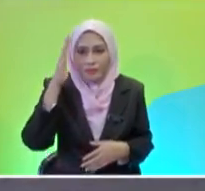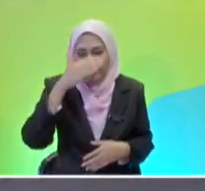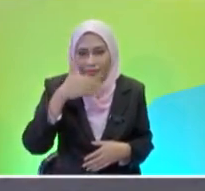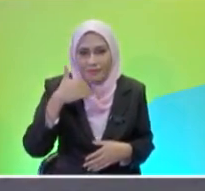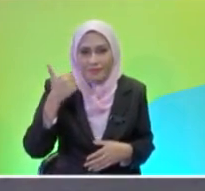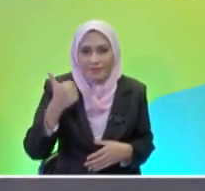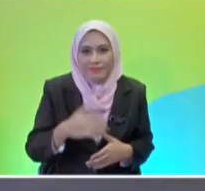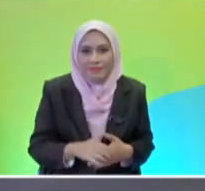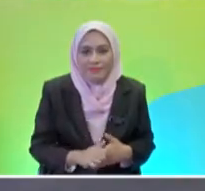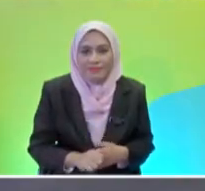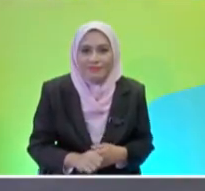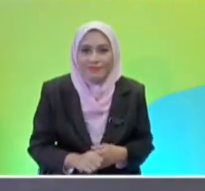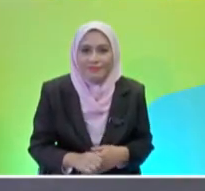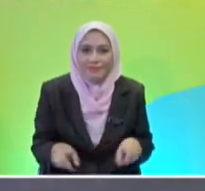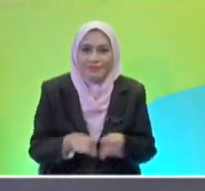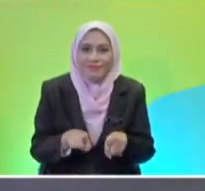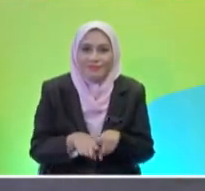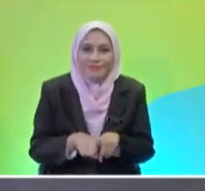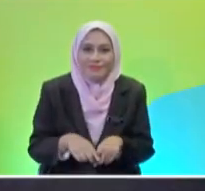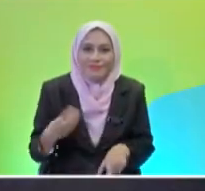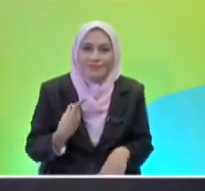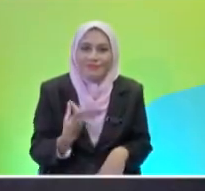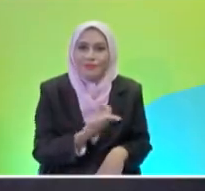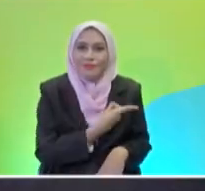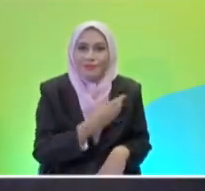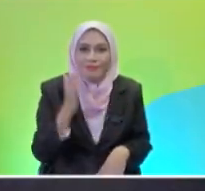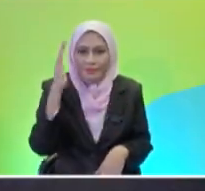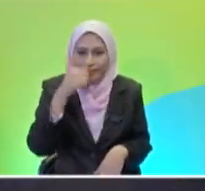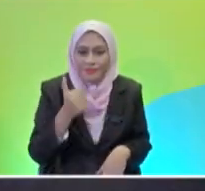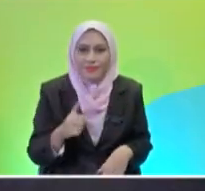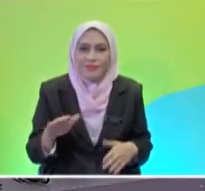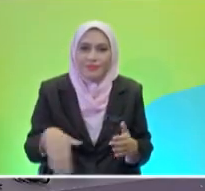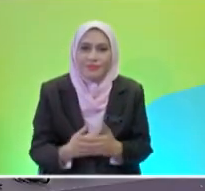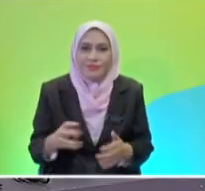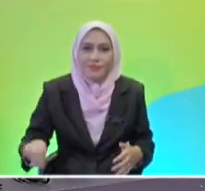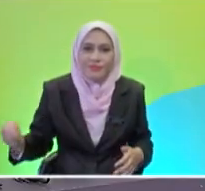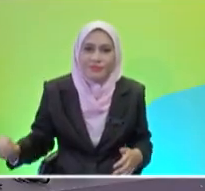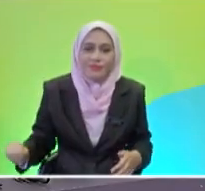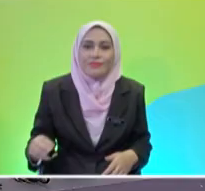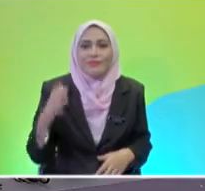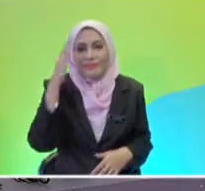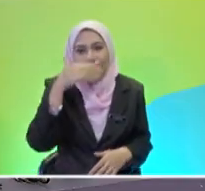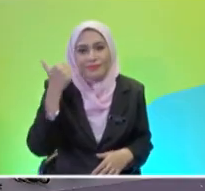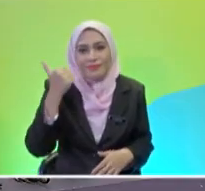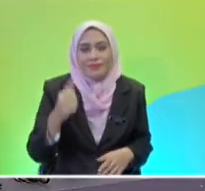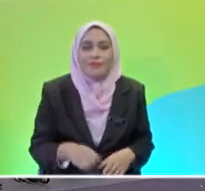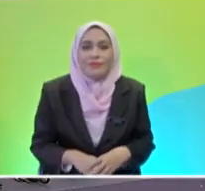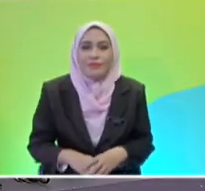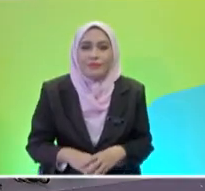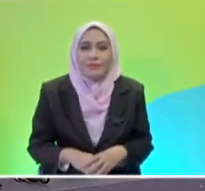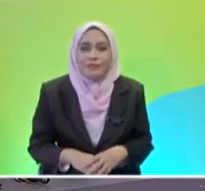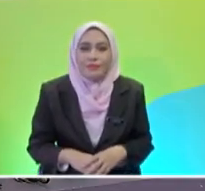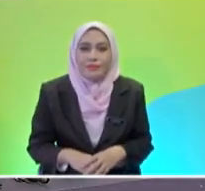Cantik macam kita, kan? Okey, murid-murid cikgu kat rumah pun sangat comel dan cantik, kan? Okey. Okey,